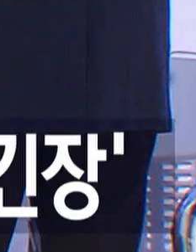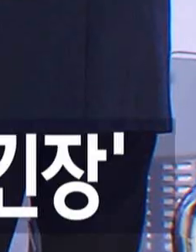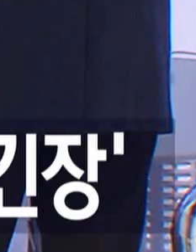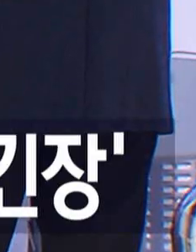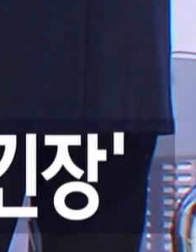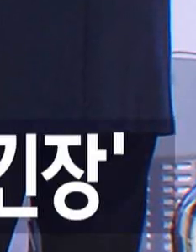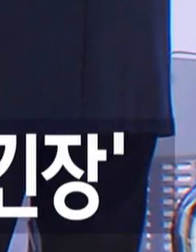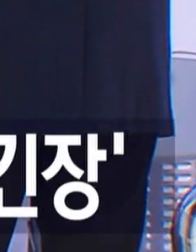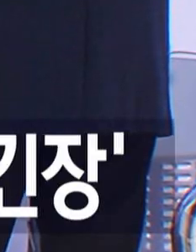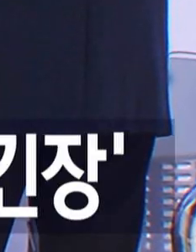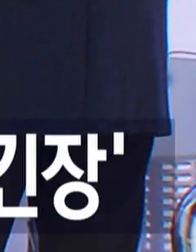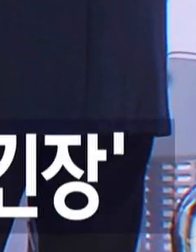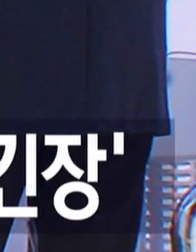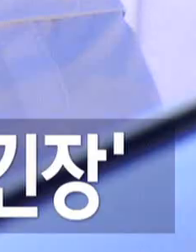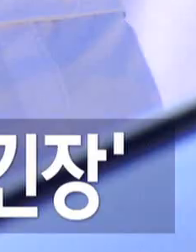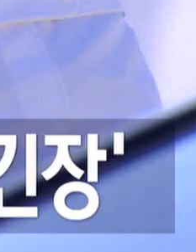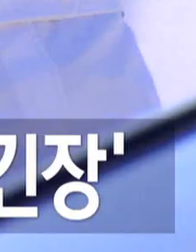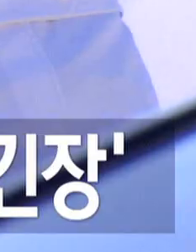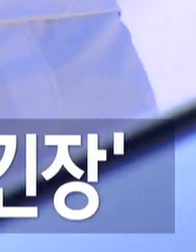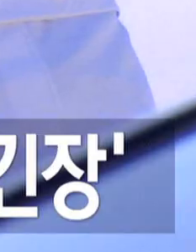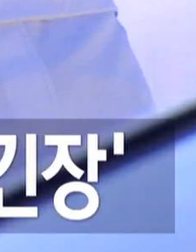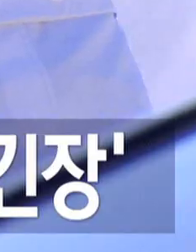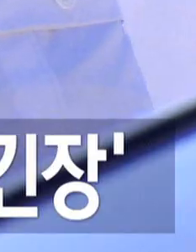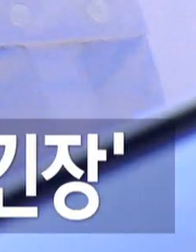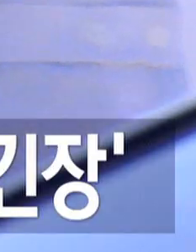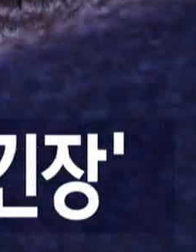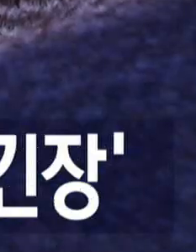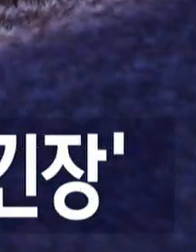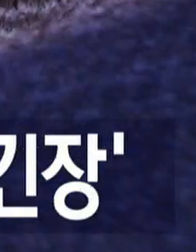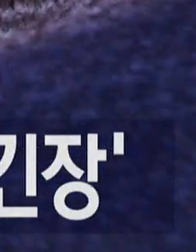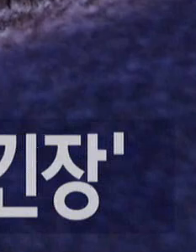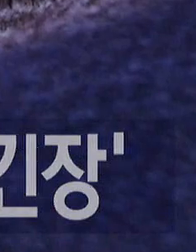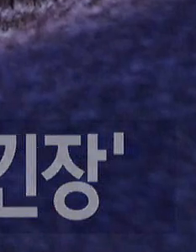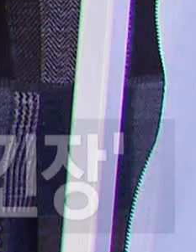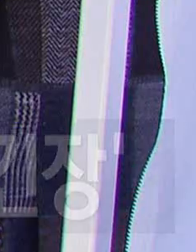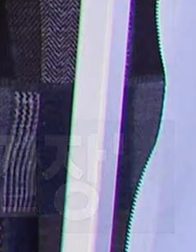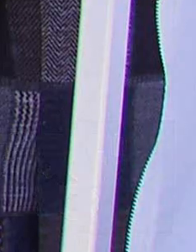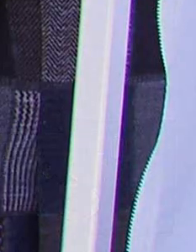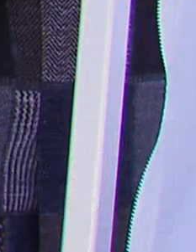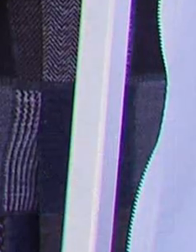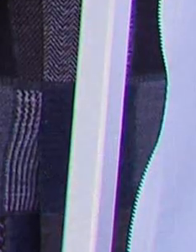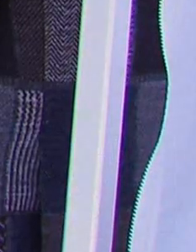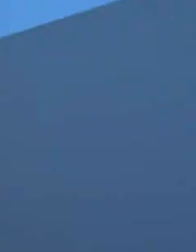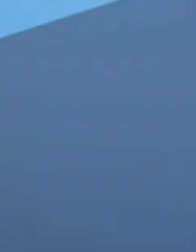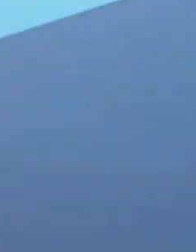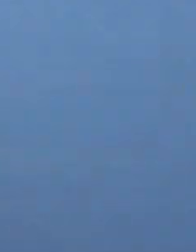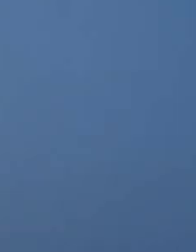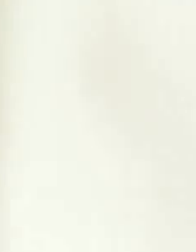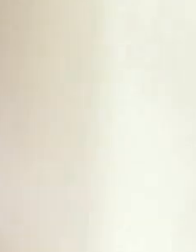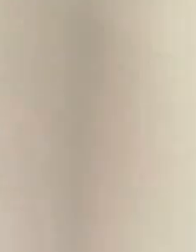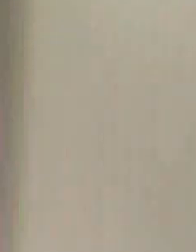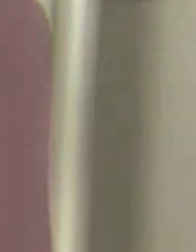이 환자가 접촉한 시민들을 대상으로 역학조사에 들어갔지만 지역민의 불안감이 커지고 있습니다.